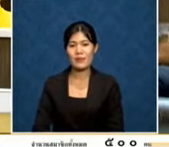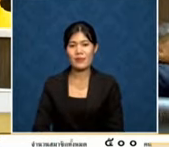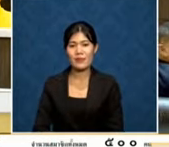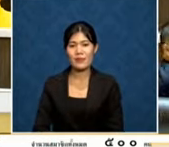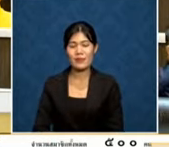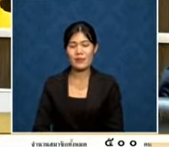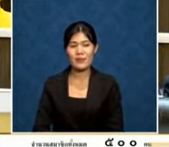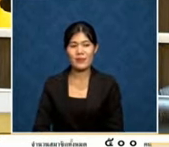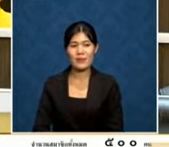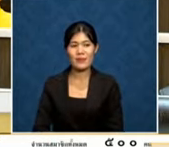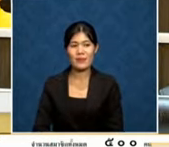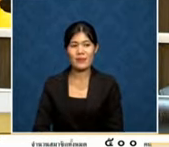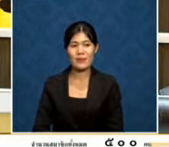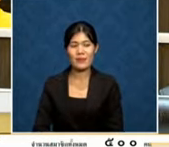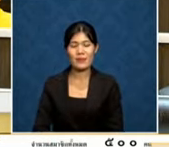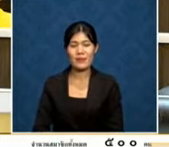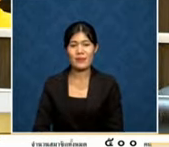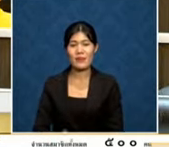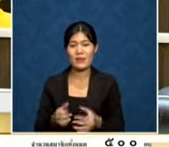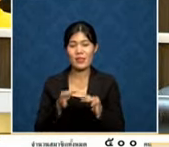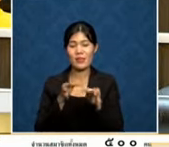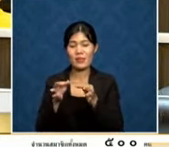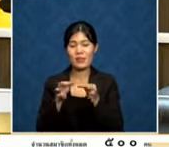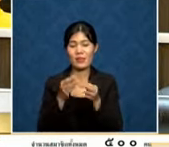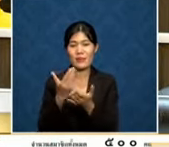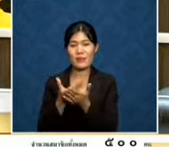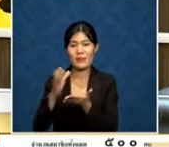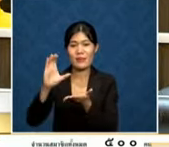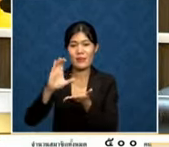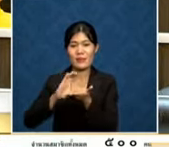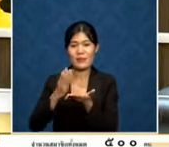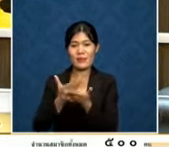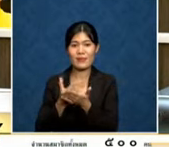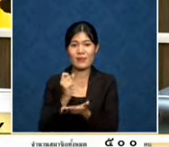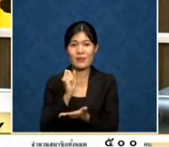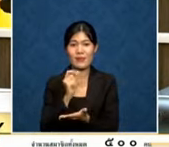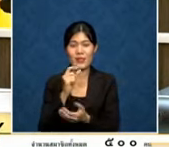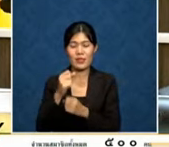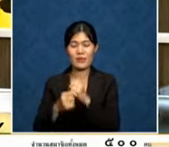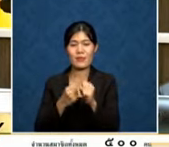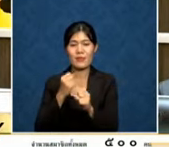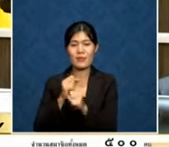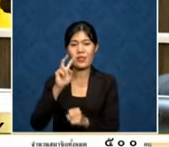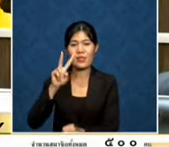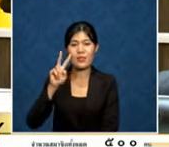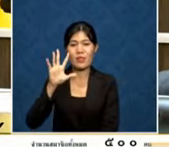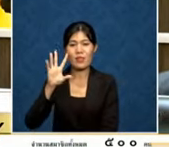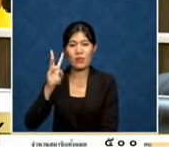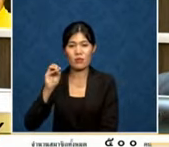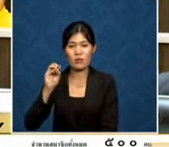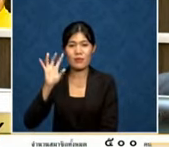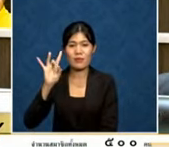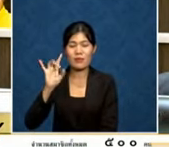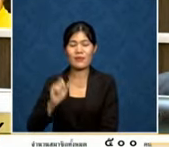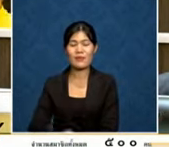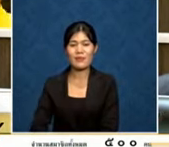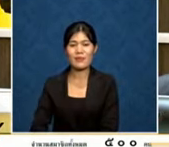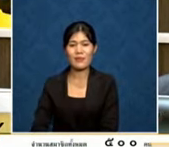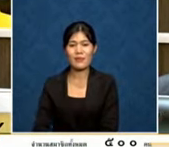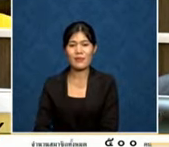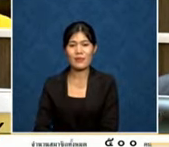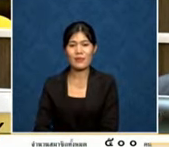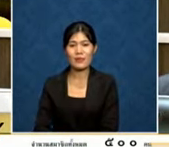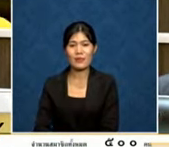พระบัญญัติงบประมาณรายจ่ายประจำปีงบประมาณ2568กราบเรียนท่านประธานนะครับว่า